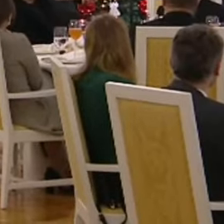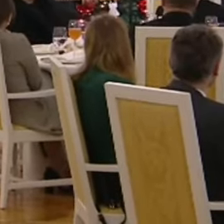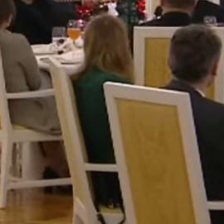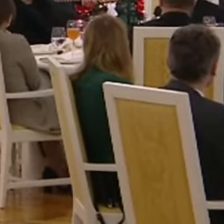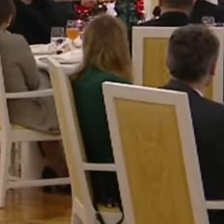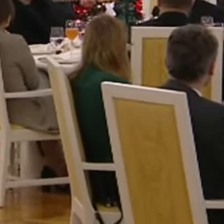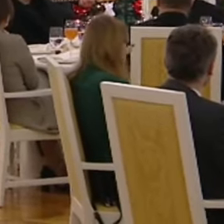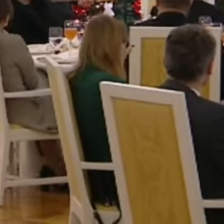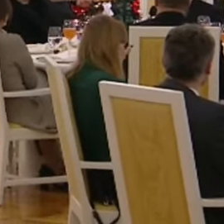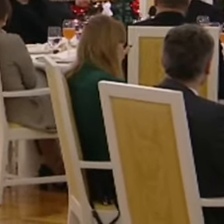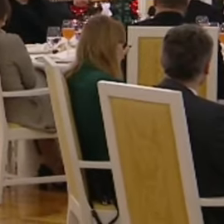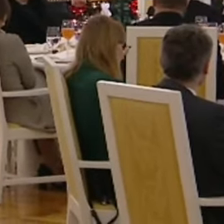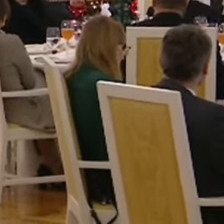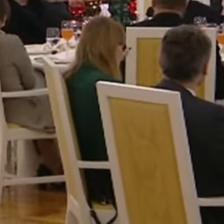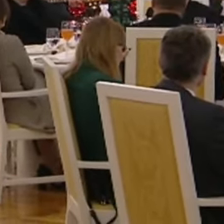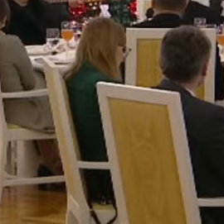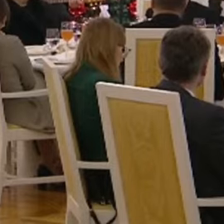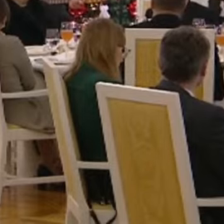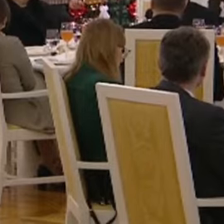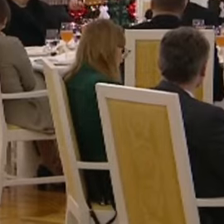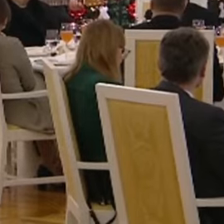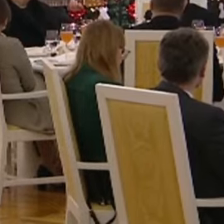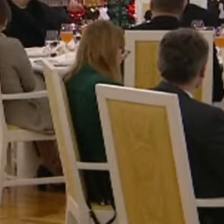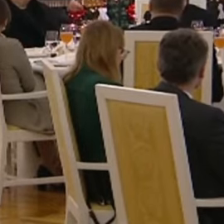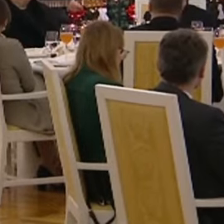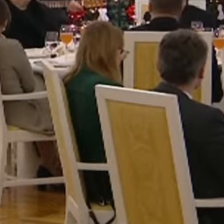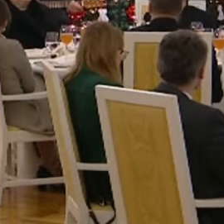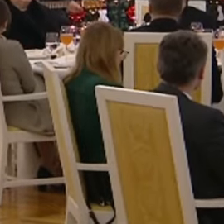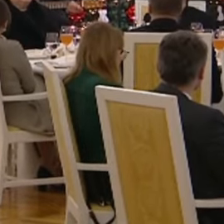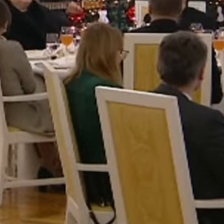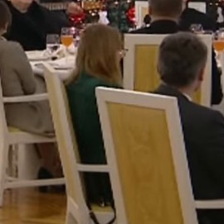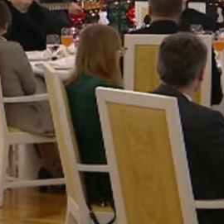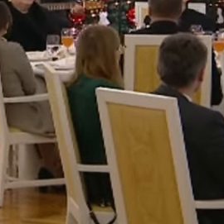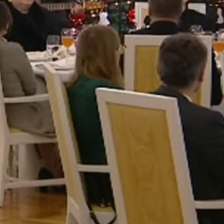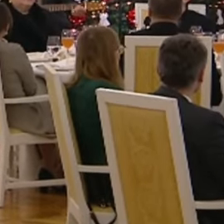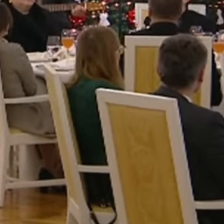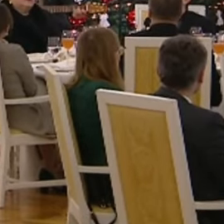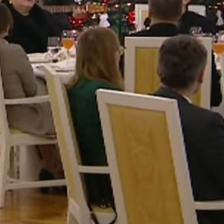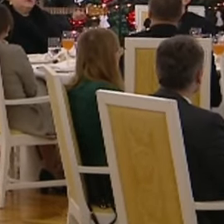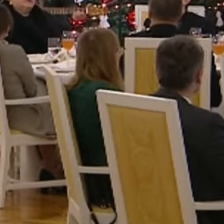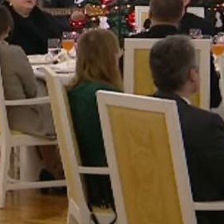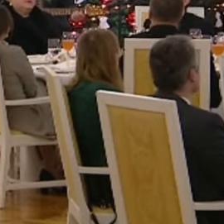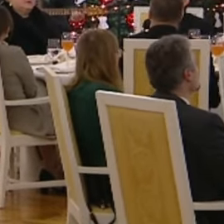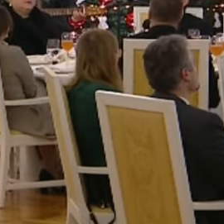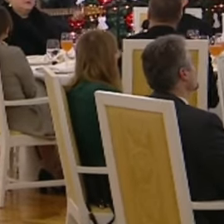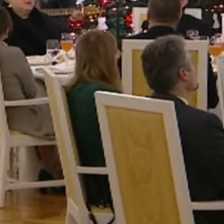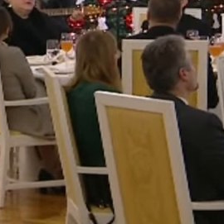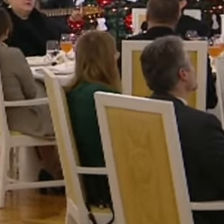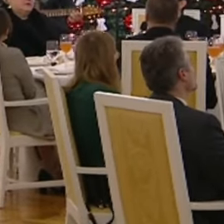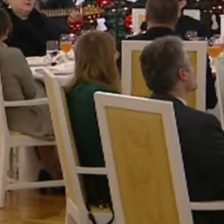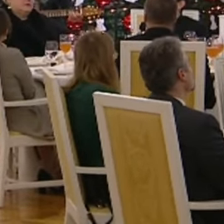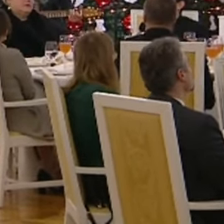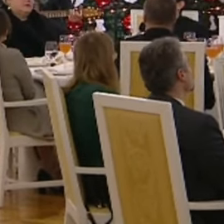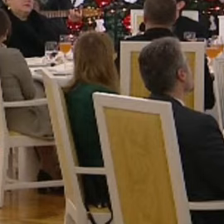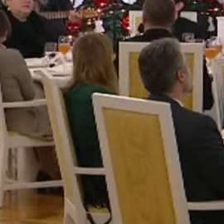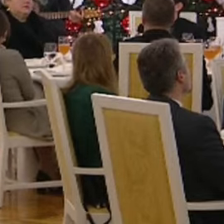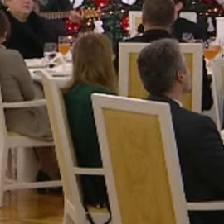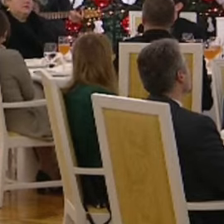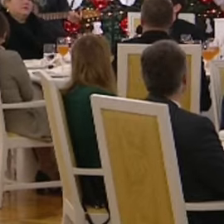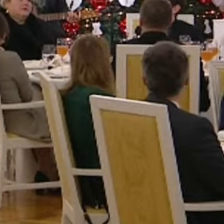neatsiverk. Amžinai versmei ir mūsų laisvei, juk reikia tikėti ir